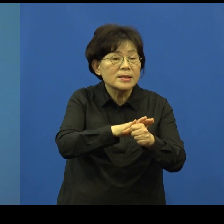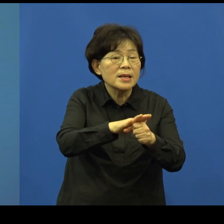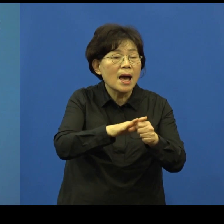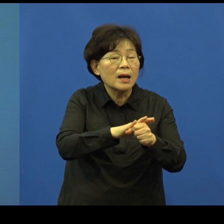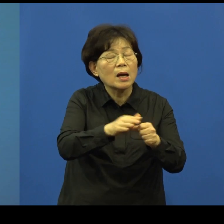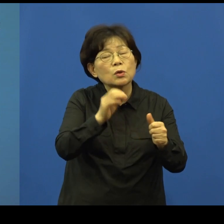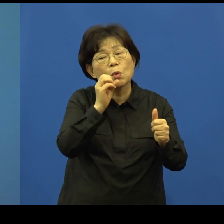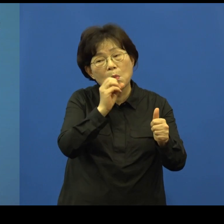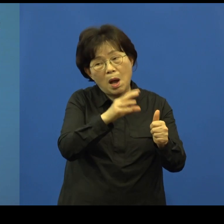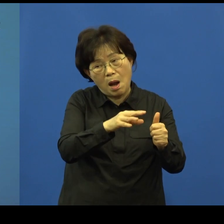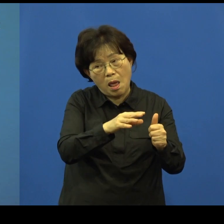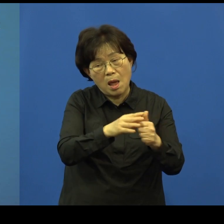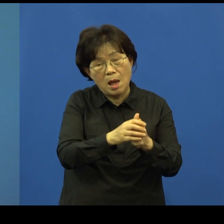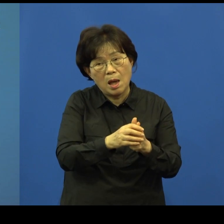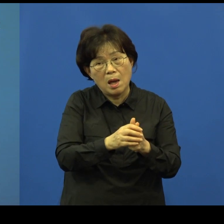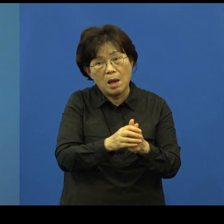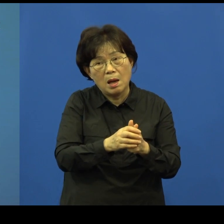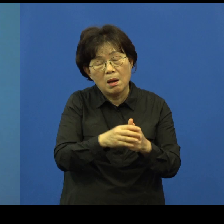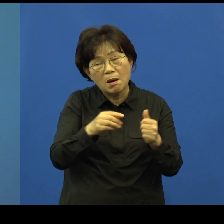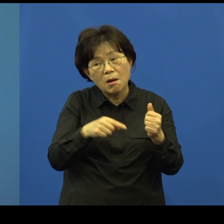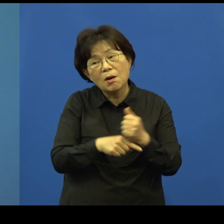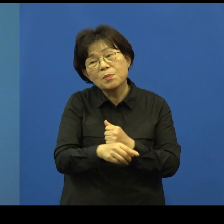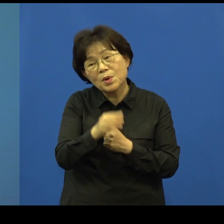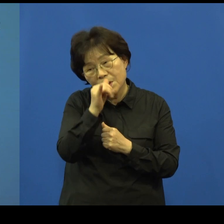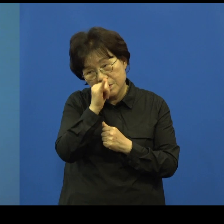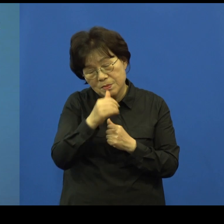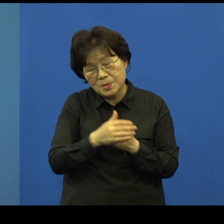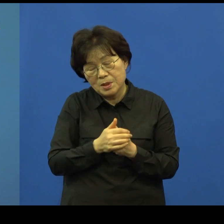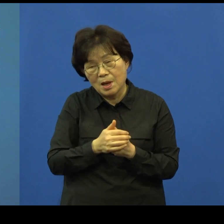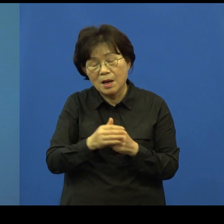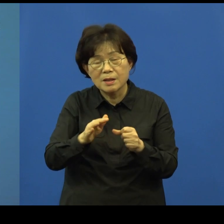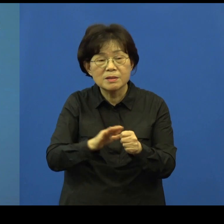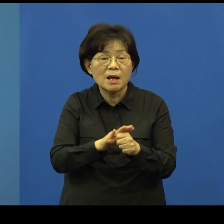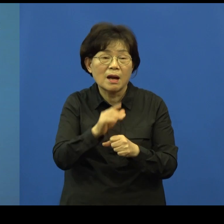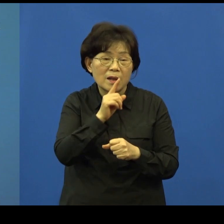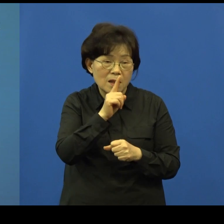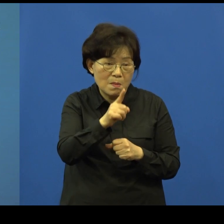얘기하는 거예요. 의미가 있지 않아요 여러분?